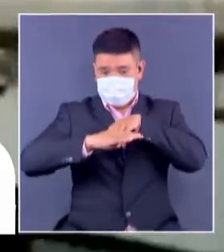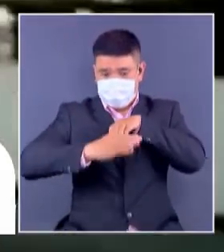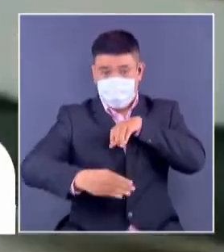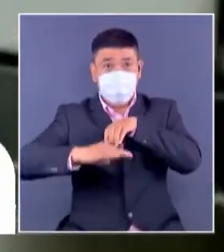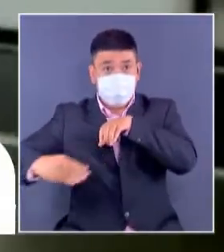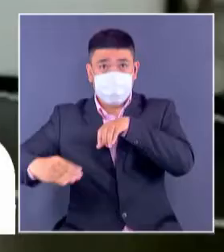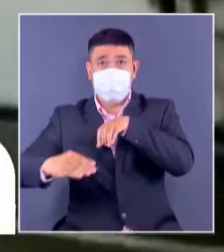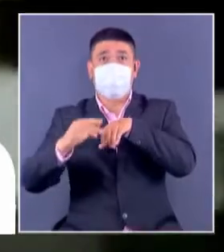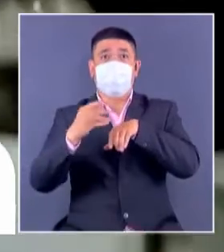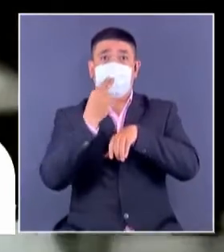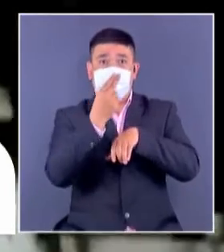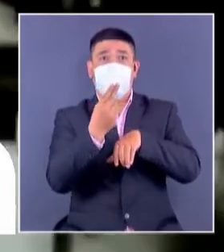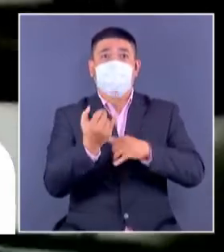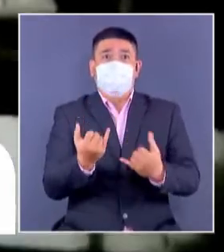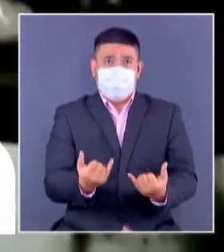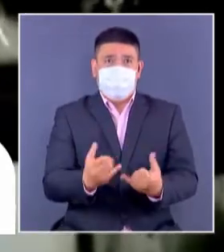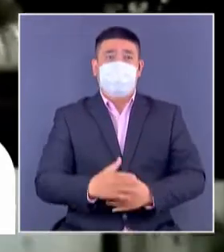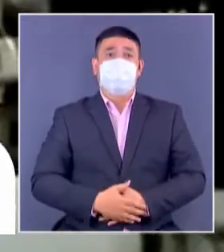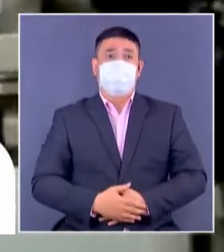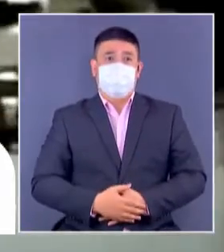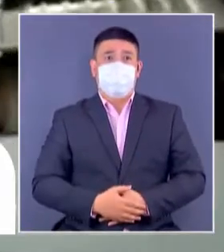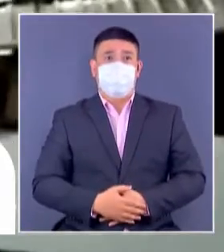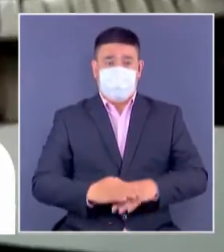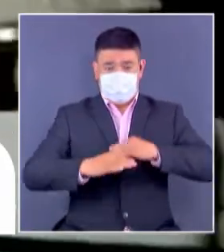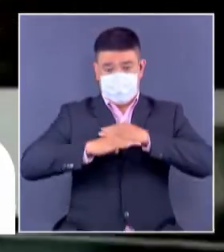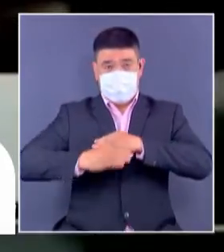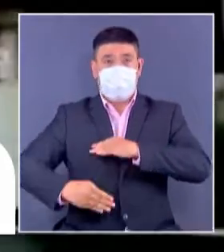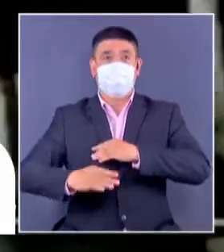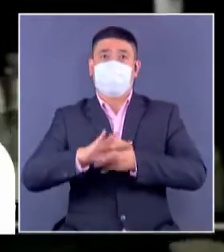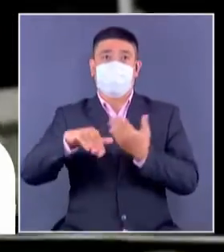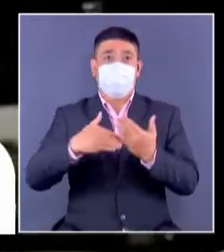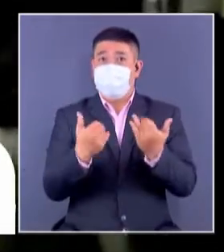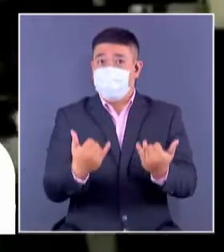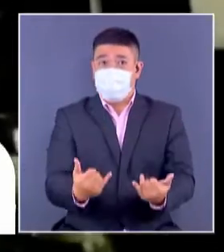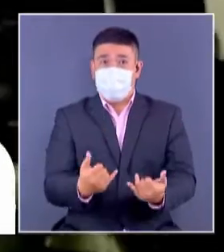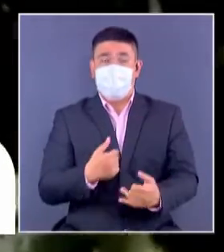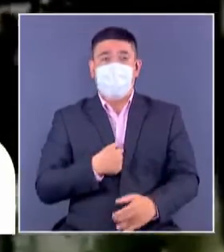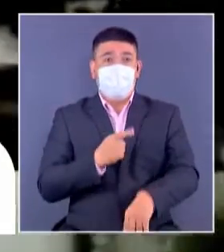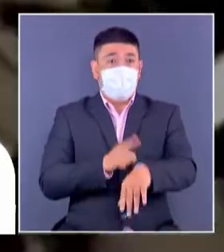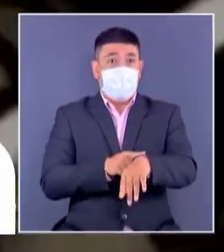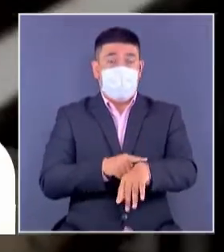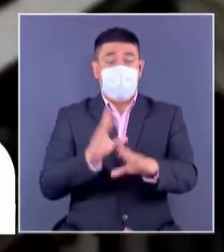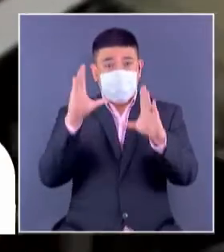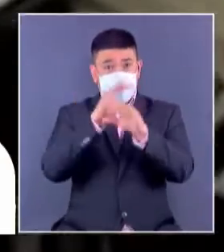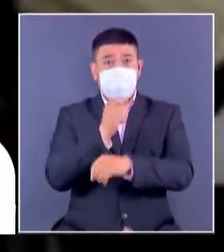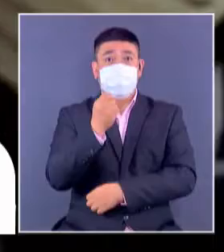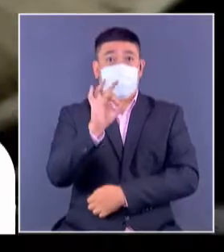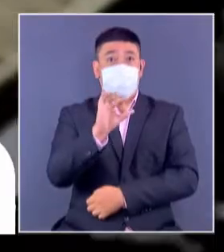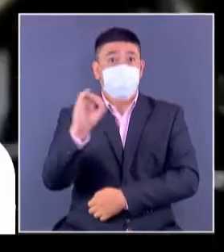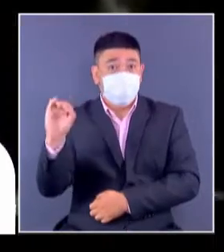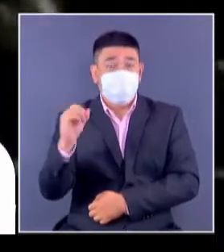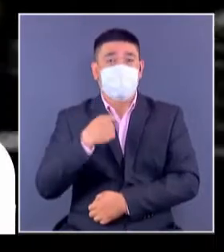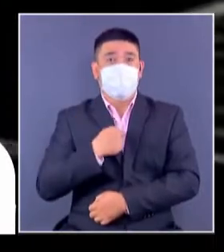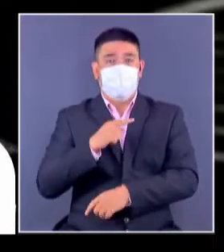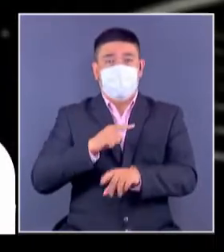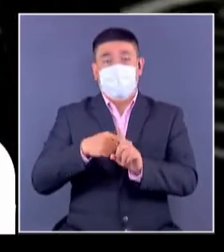ดให้คุณผู้ชมได้เห็นแบบนี้นะครับถล่มทั้งแถบเลยฮะเหตุการณ์เกิดขึ้นช่วงของ1ทุ่มครับของคืนวันที่4สิงห